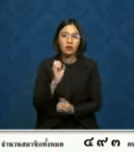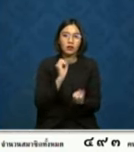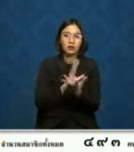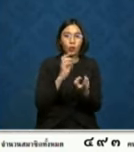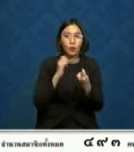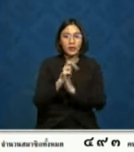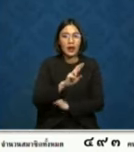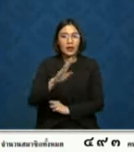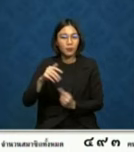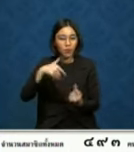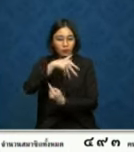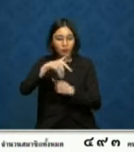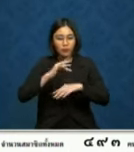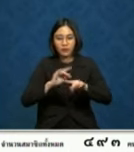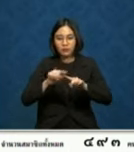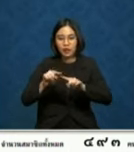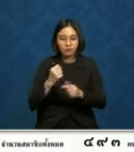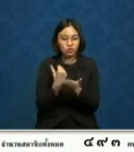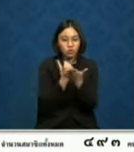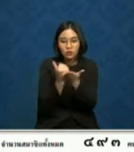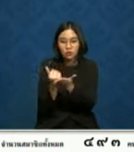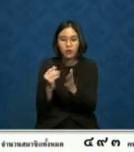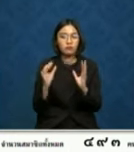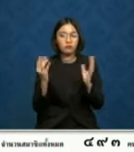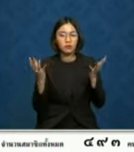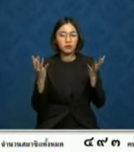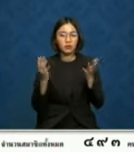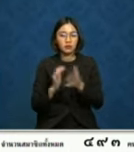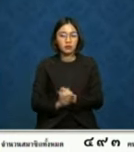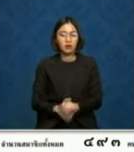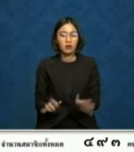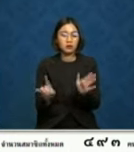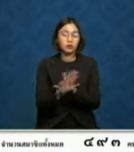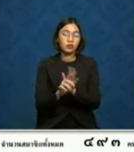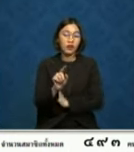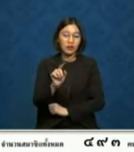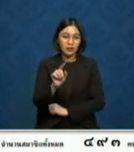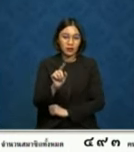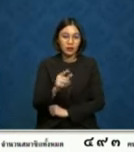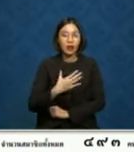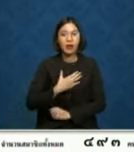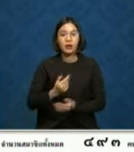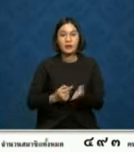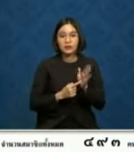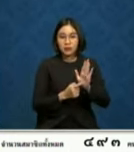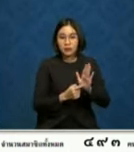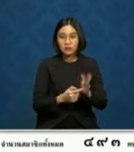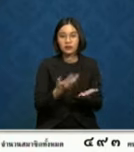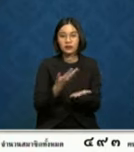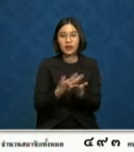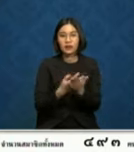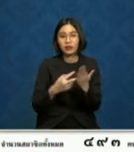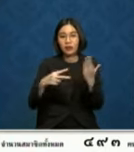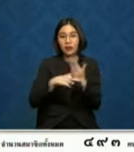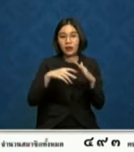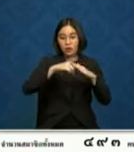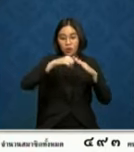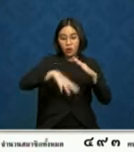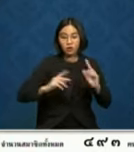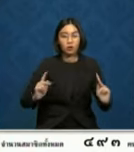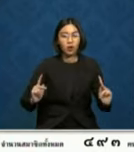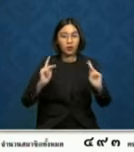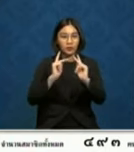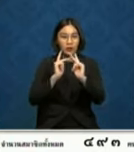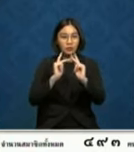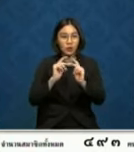ทำลายทรัพากรธรรมชาติตรงนี้เลยนะครับสุดท้ายครับก็เสนอตัดของเอ่อกระทรวงทรัพย์ครับ